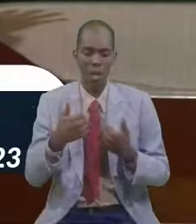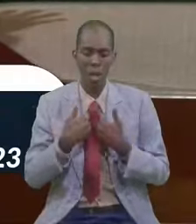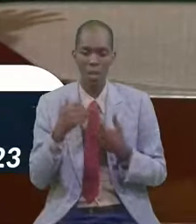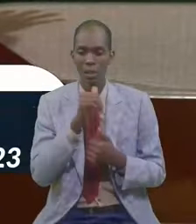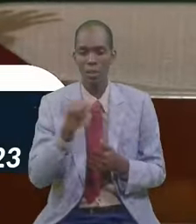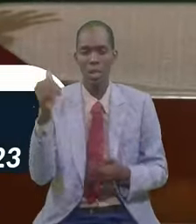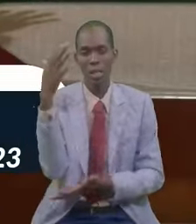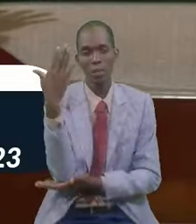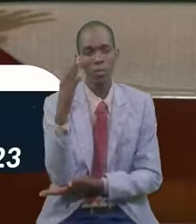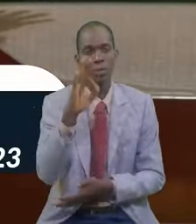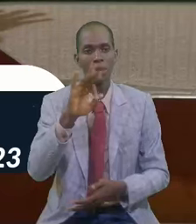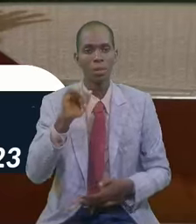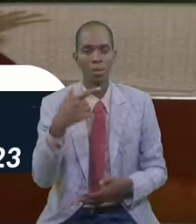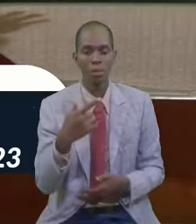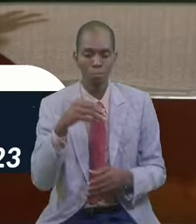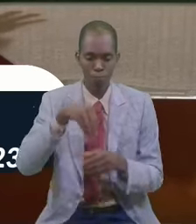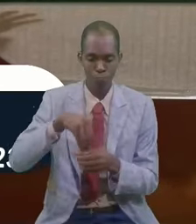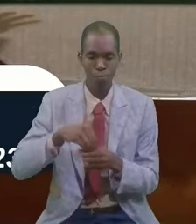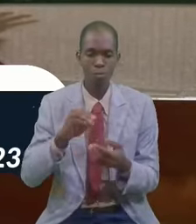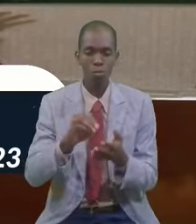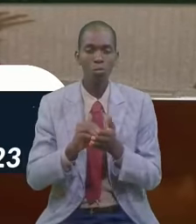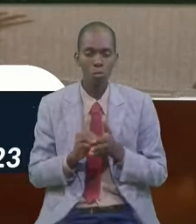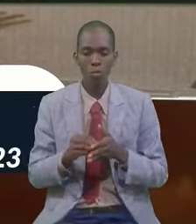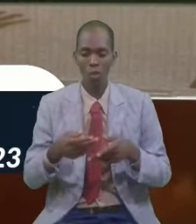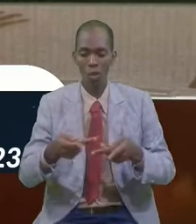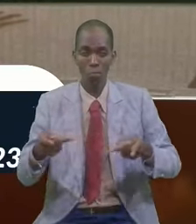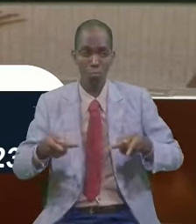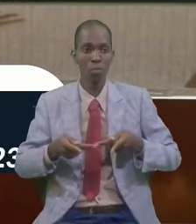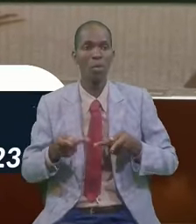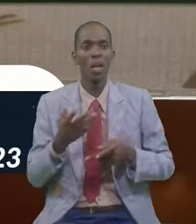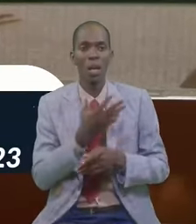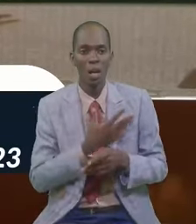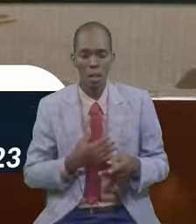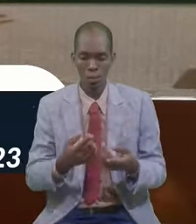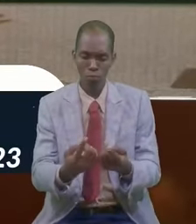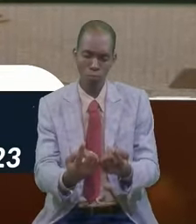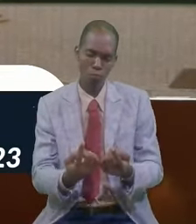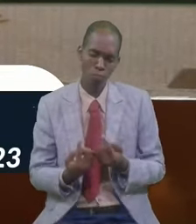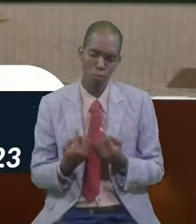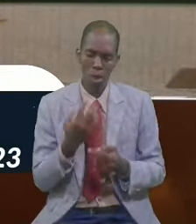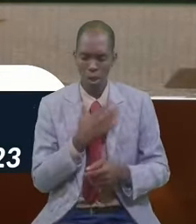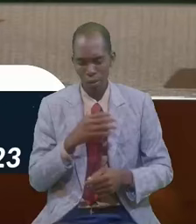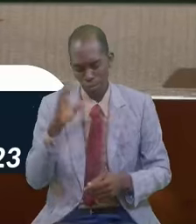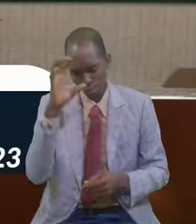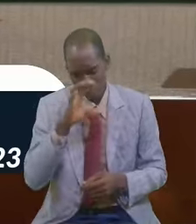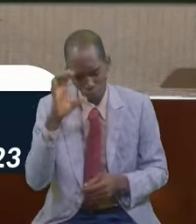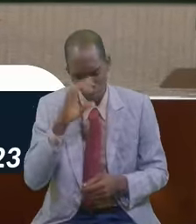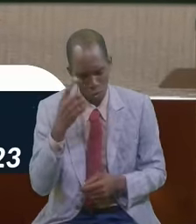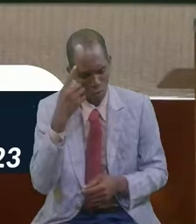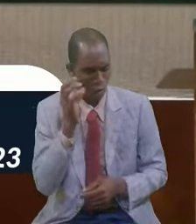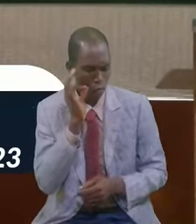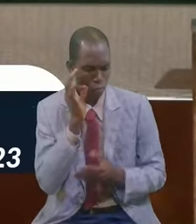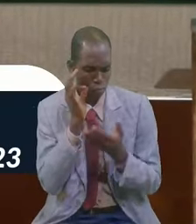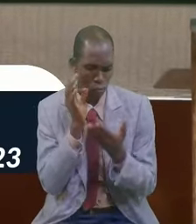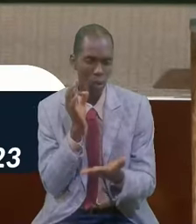il dit aussi cette parabole. Un homme avait un figuier planté dans sa vigne. Il vint pour y chercher du